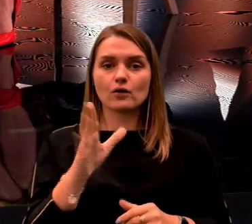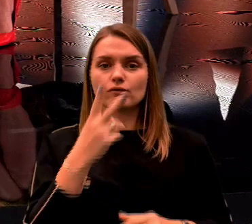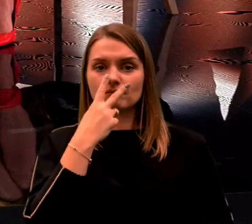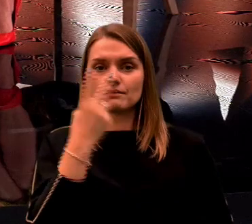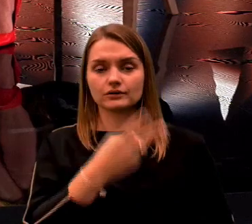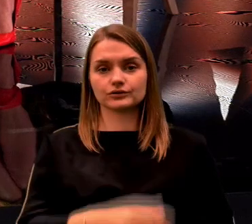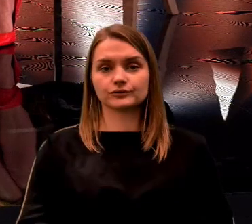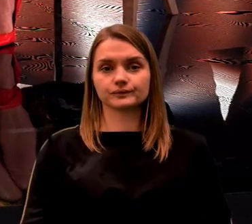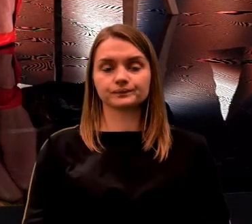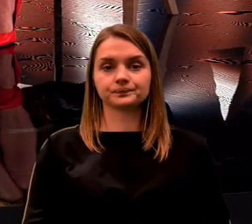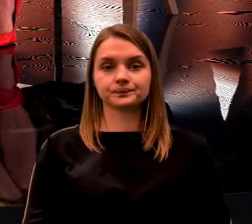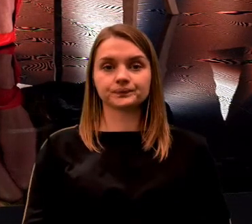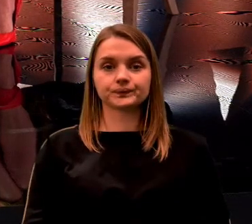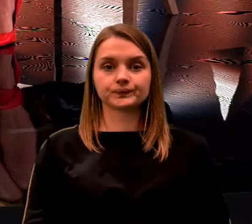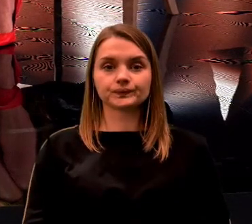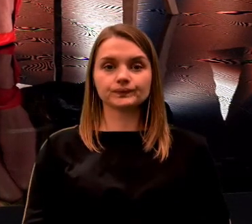inaczej?